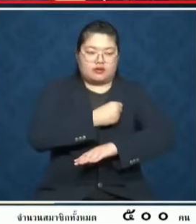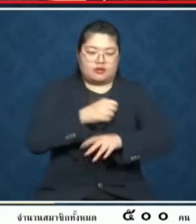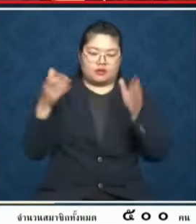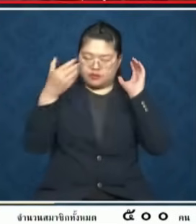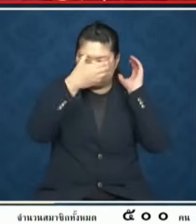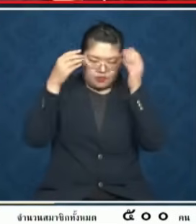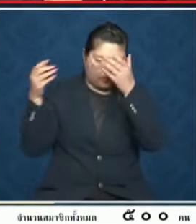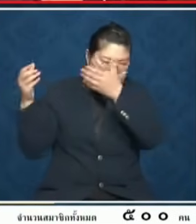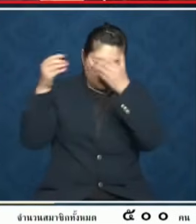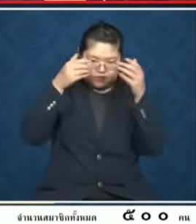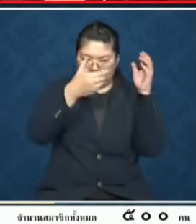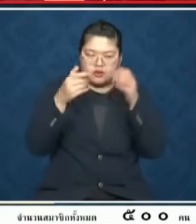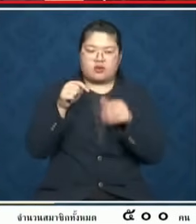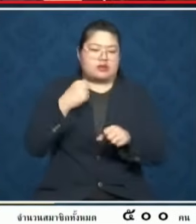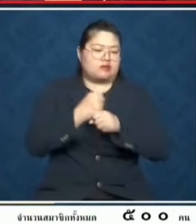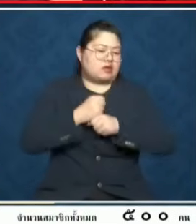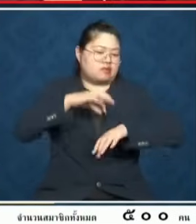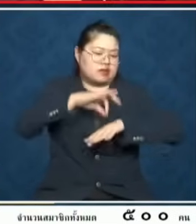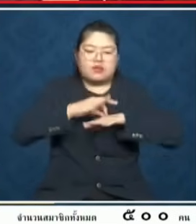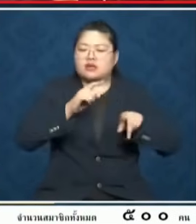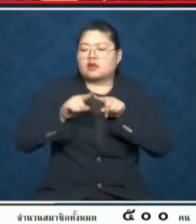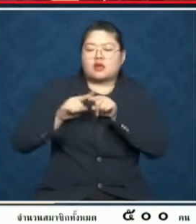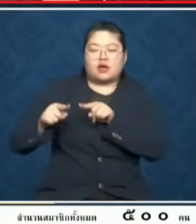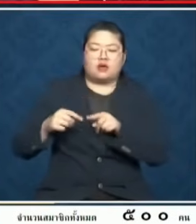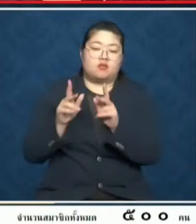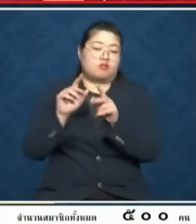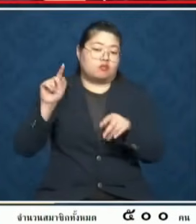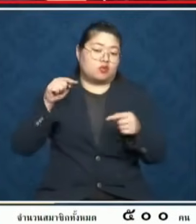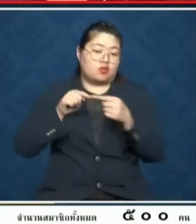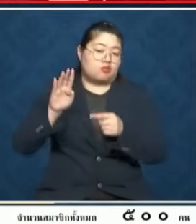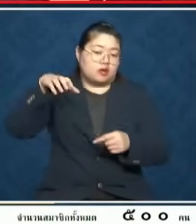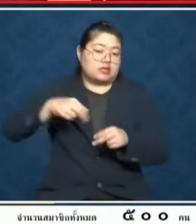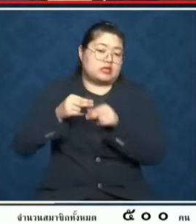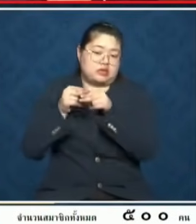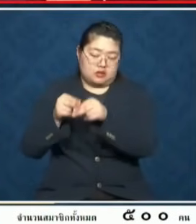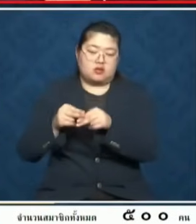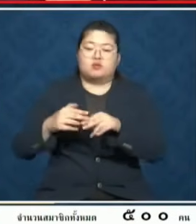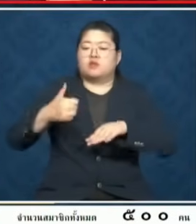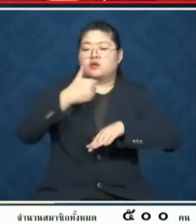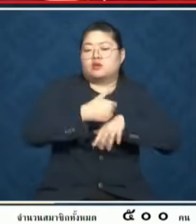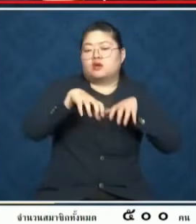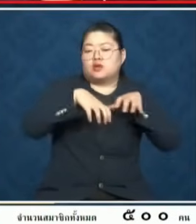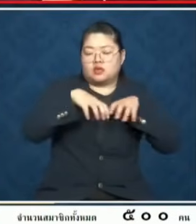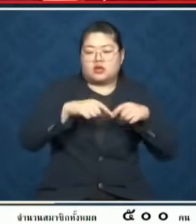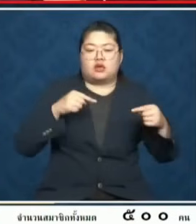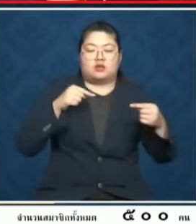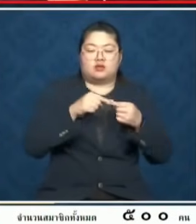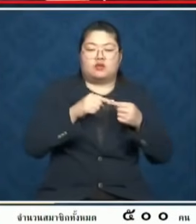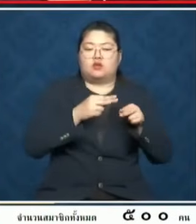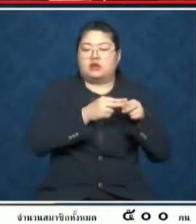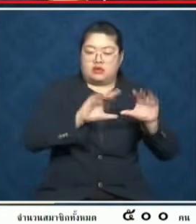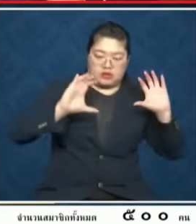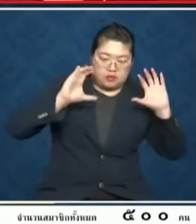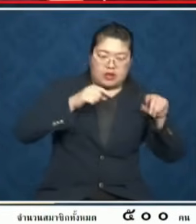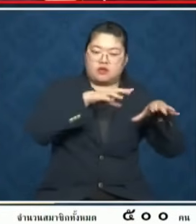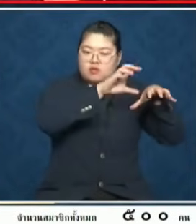ใบมากยิ่งขึ้นค่ะเข้าไปนั่งในตำแหน่งในบริษัทเอกชนและตำแหน่งผู้บริหารในบอรดรัฐวิสาหกิจทั้ง